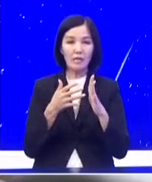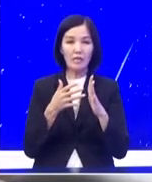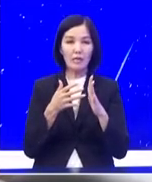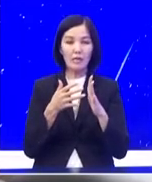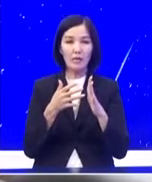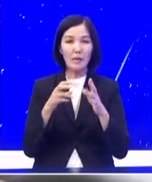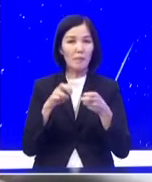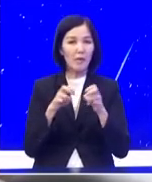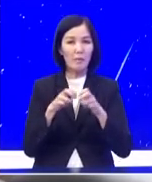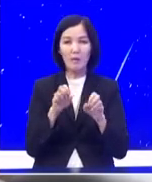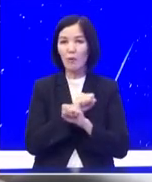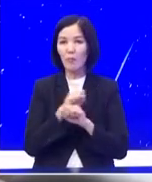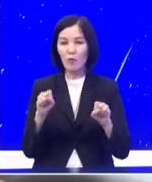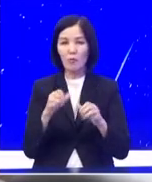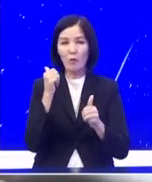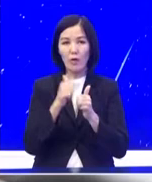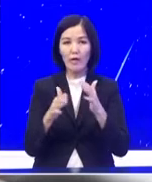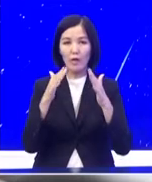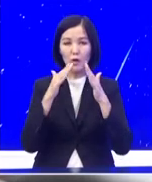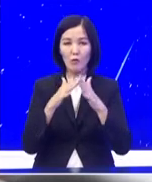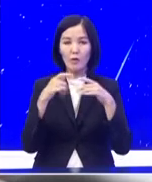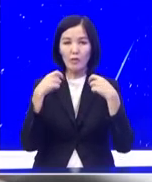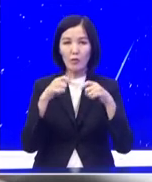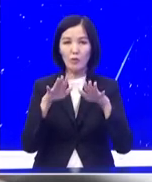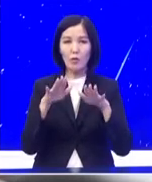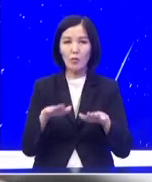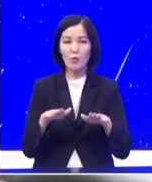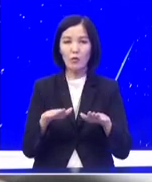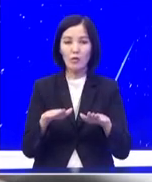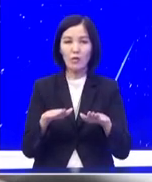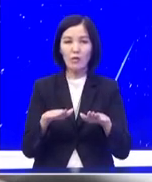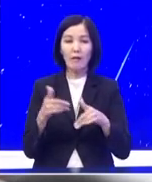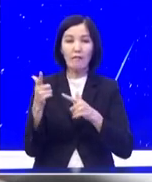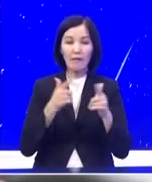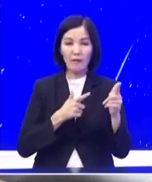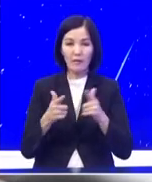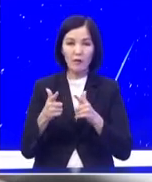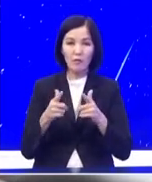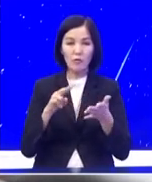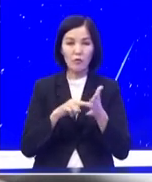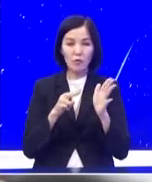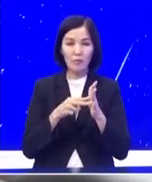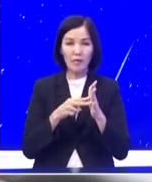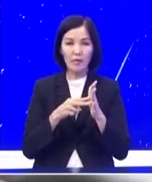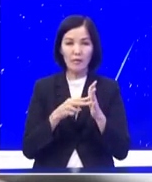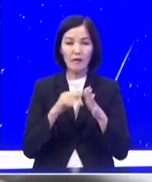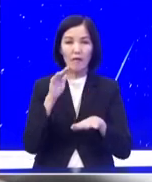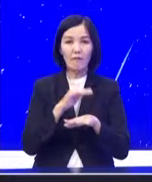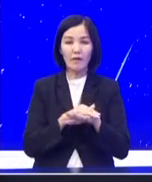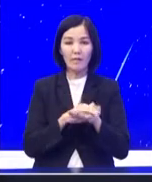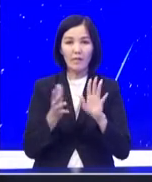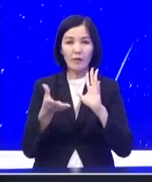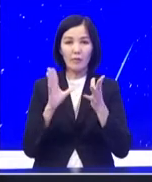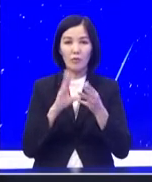шиеленісті болдырмау, әр қойма және сауда үйлері мен көмірді дайындаудың жоспарлары мен фактілері